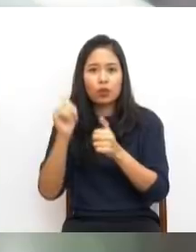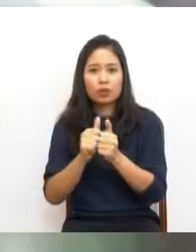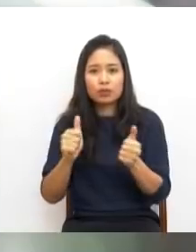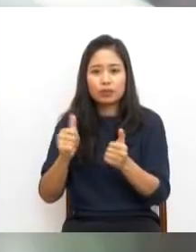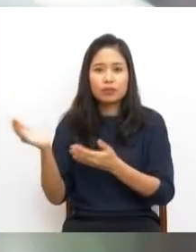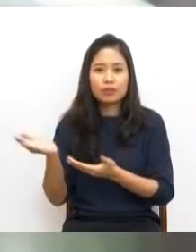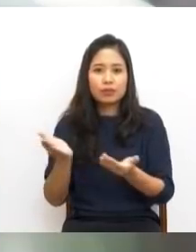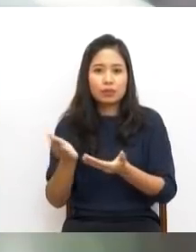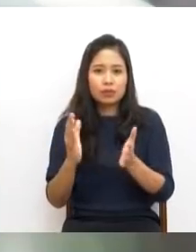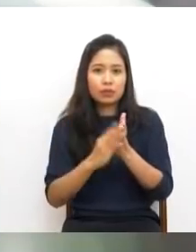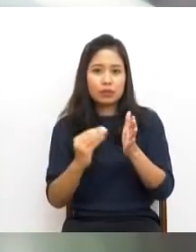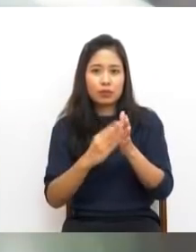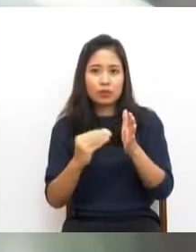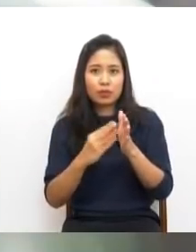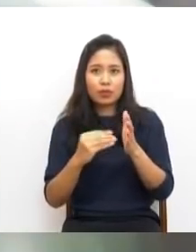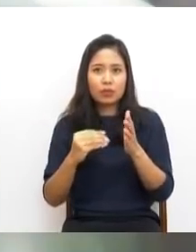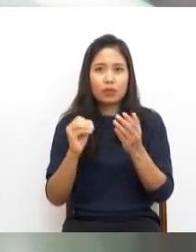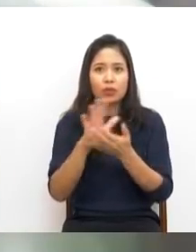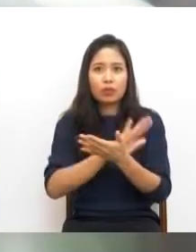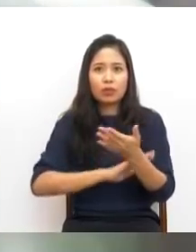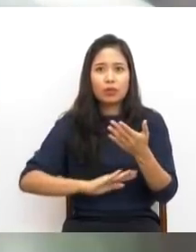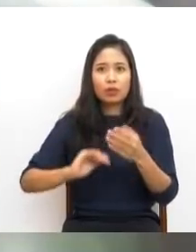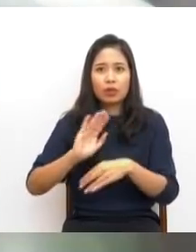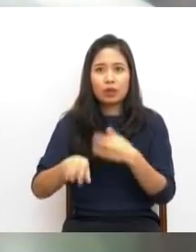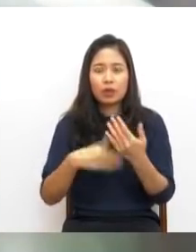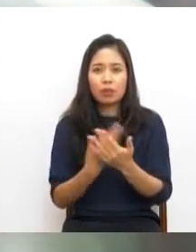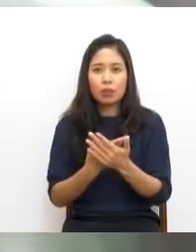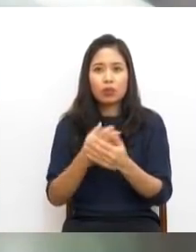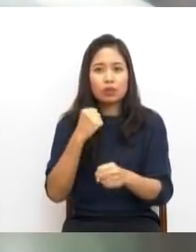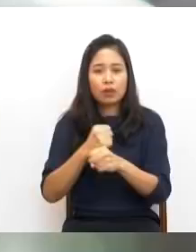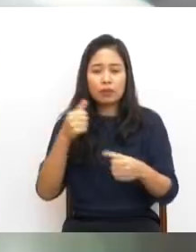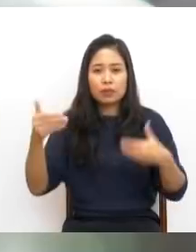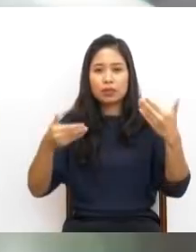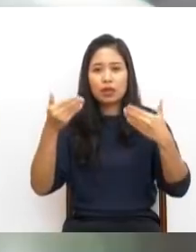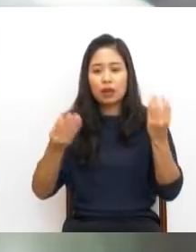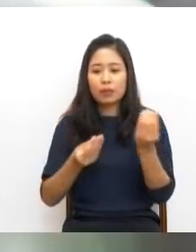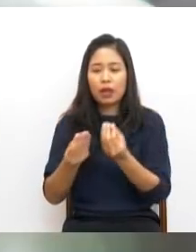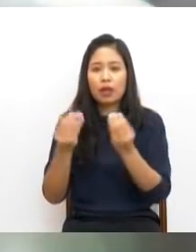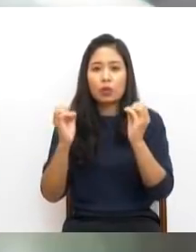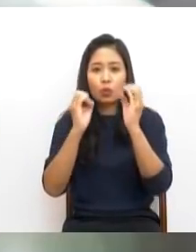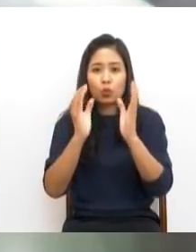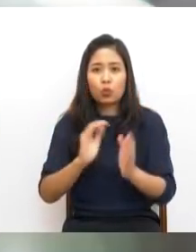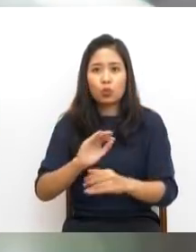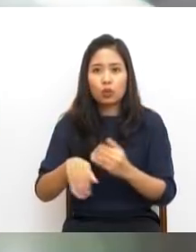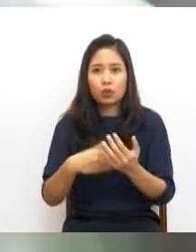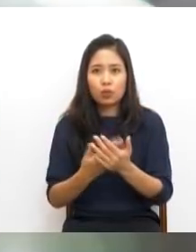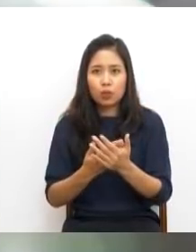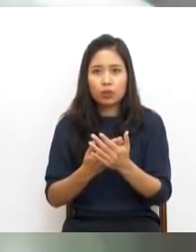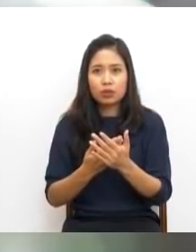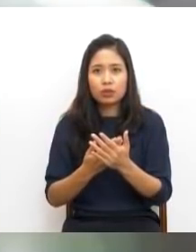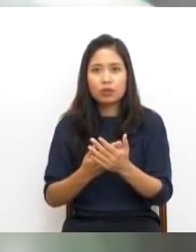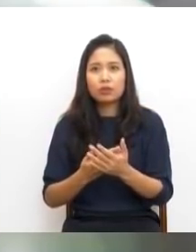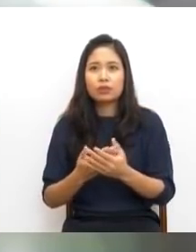ก็เอามาอบรมกันทั้งหมด8ครั้งเลยแล้วก็ทำกิจกรรมกับคุณครูในทุกๆสัปดาห์สัปดาห์ละ2วันเสาร์อาทิ